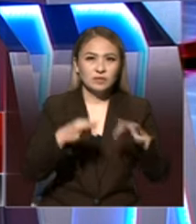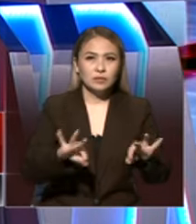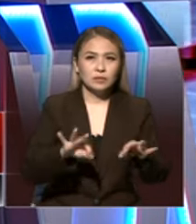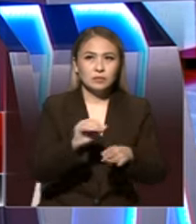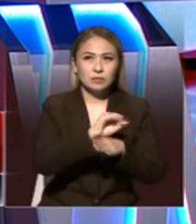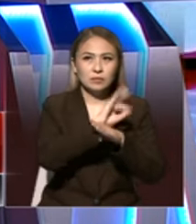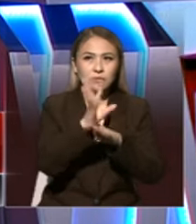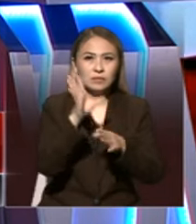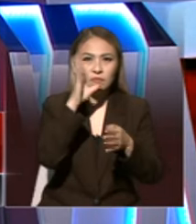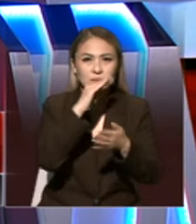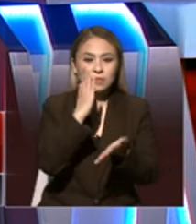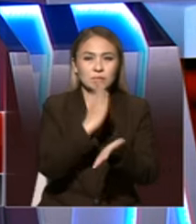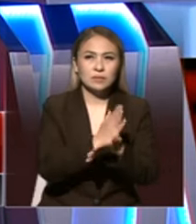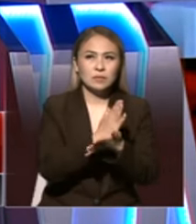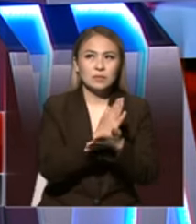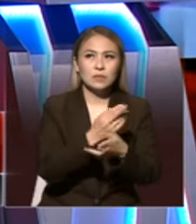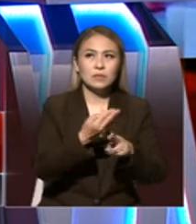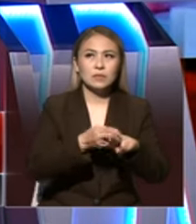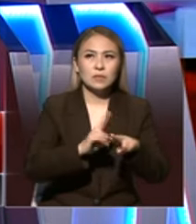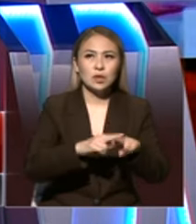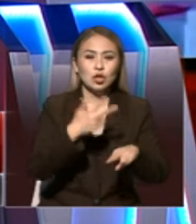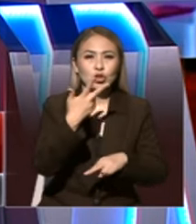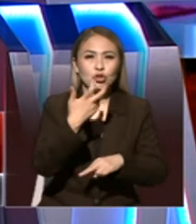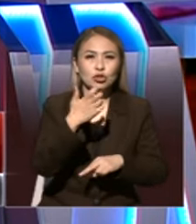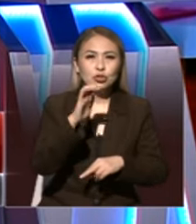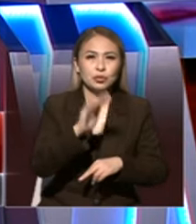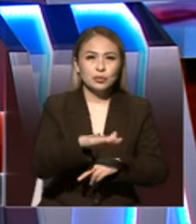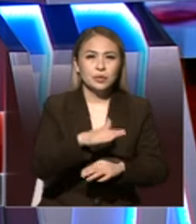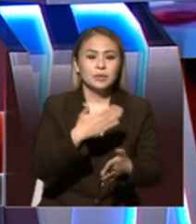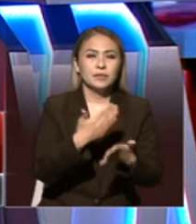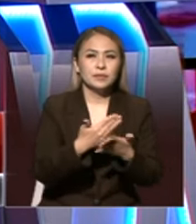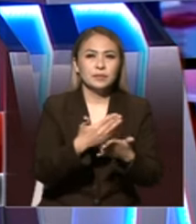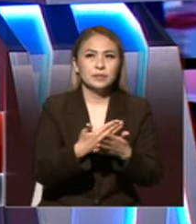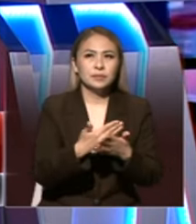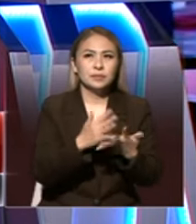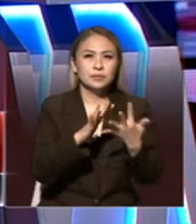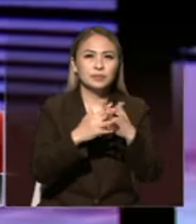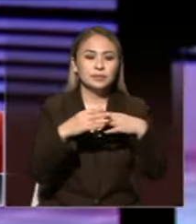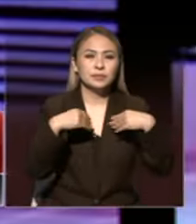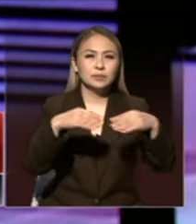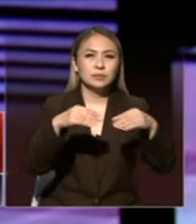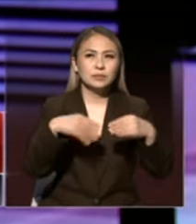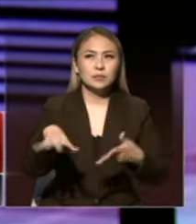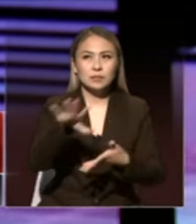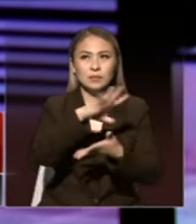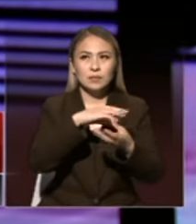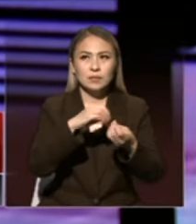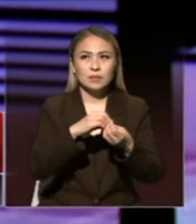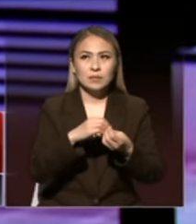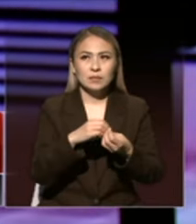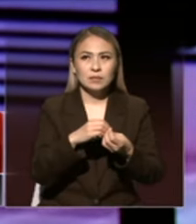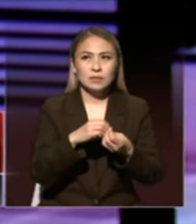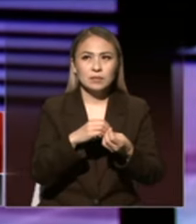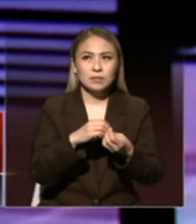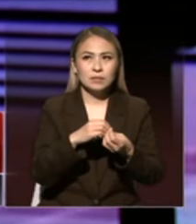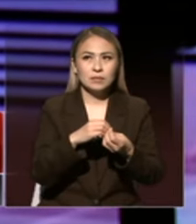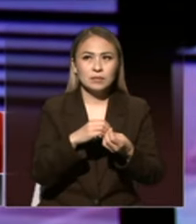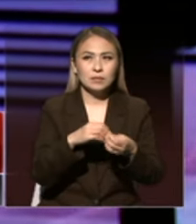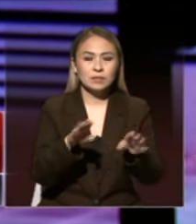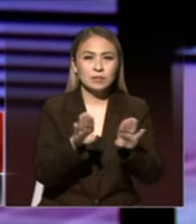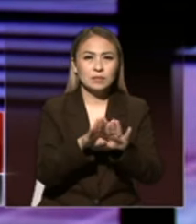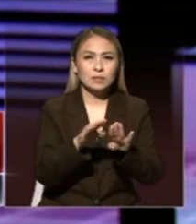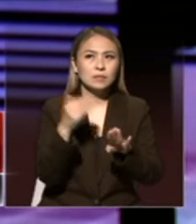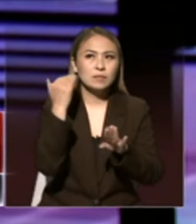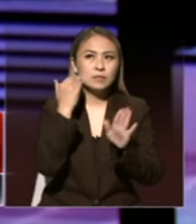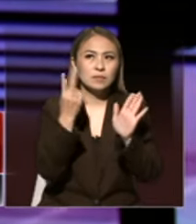асырауға мүмкіншілігіміз бар ғой. Бар. Сол 300 мың жаңағы шаруаның, 300 мың шаруаның барлығы мына соның кем